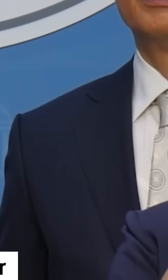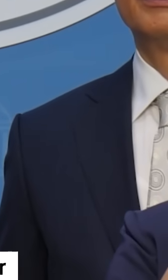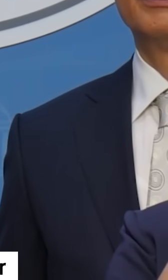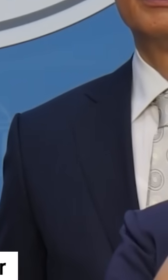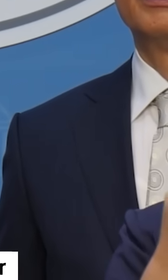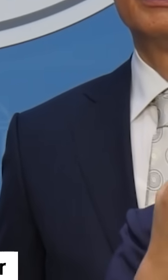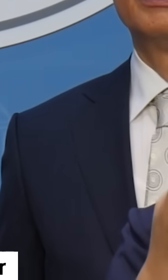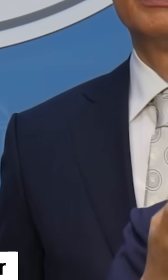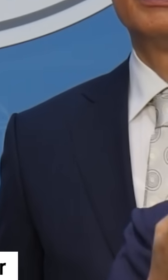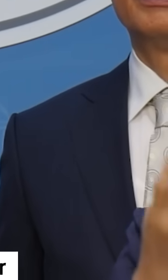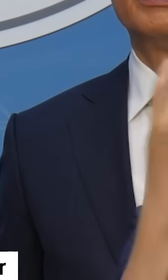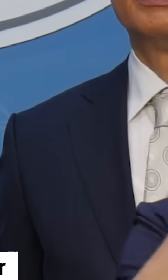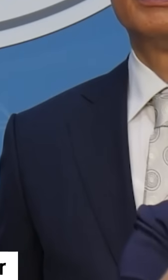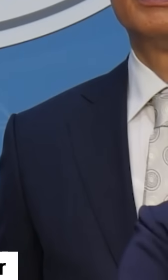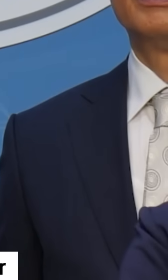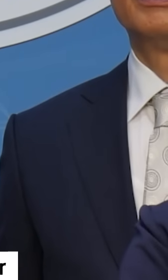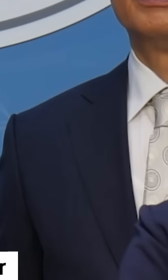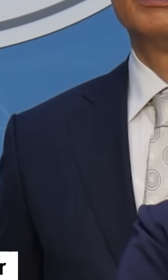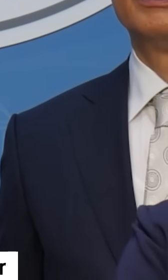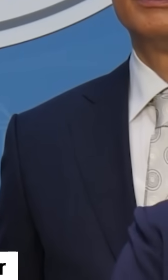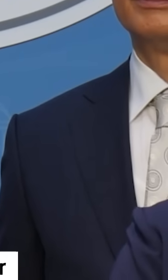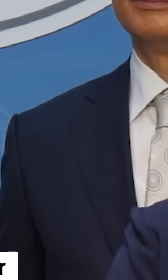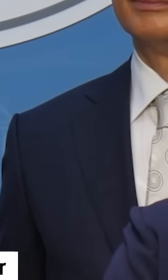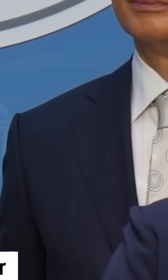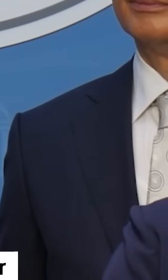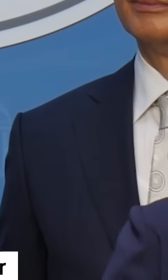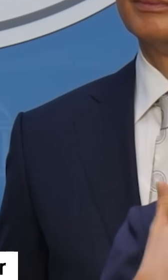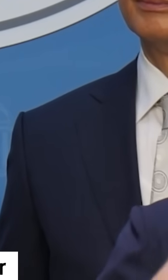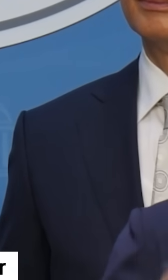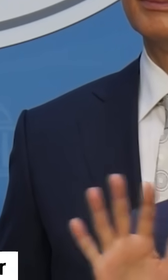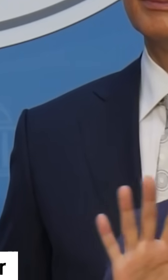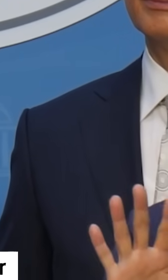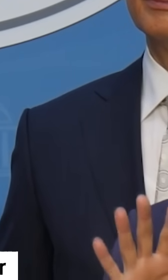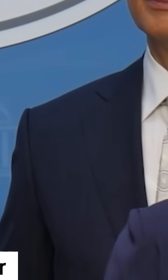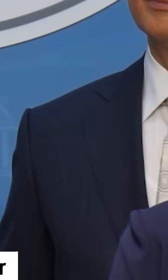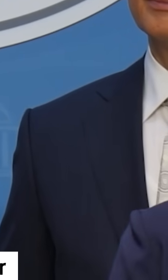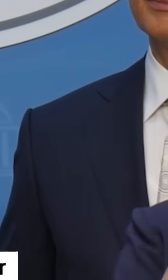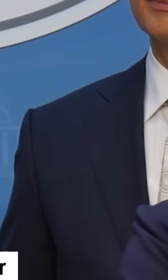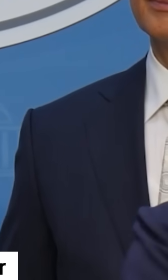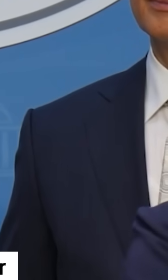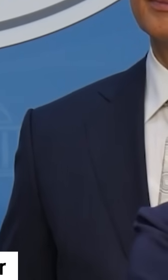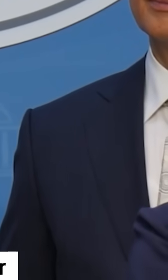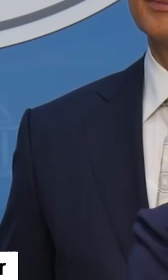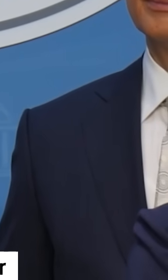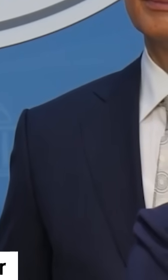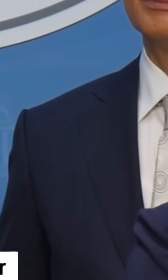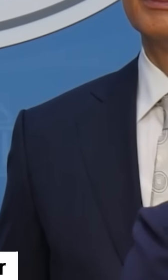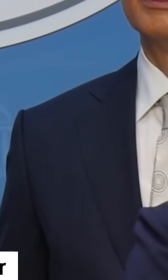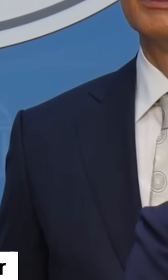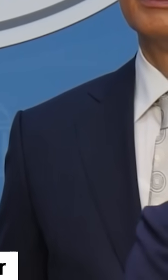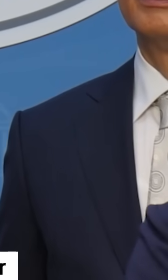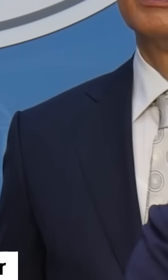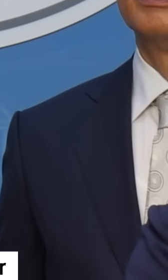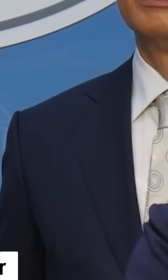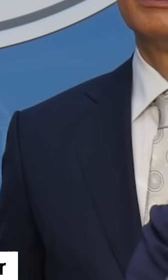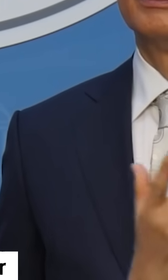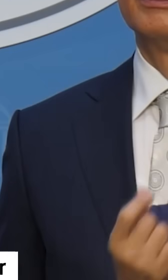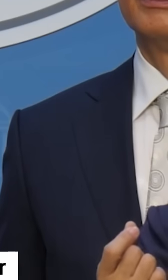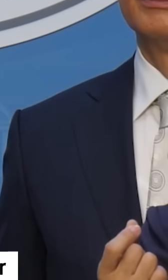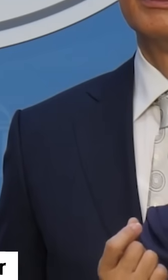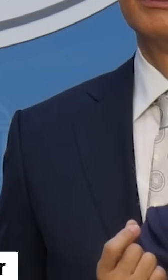익히고 제가 검토한 바에 따르면 반가운 뉴스는 아니지만 더불어민주당과 이재명 대표가 얘기하는